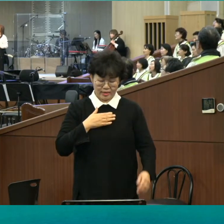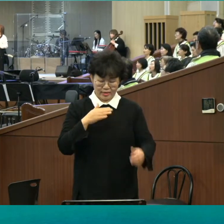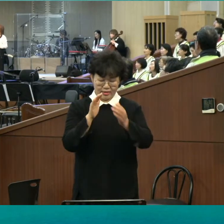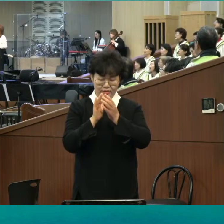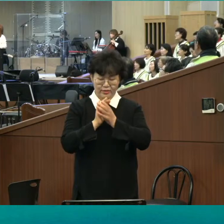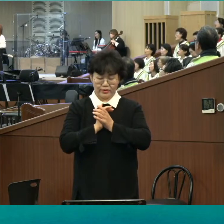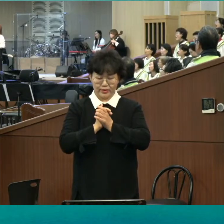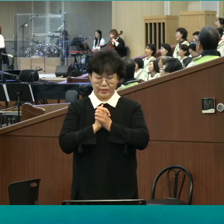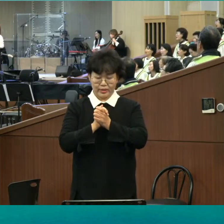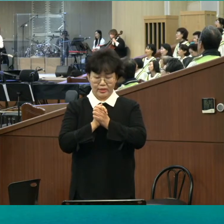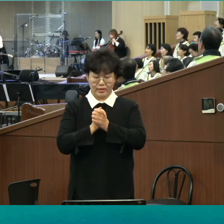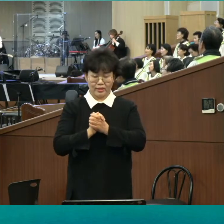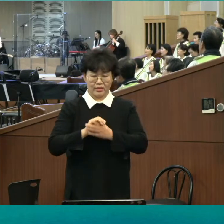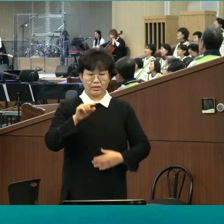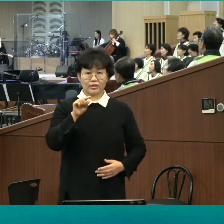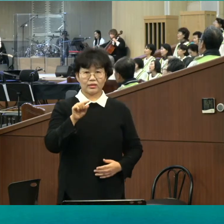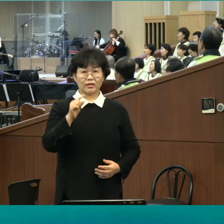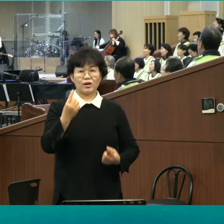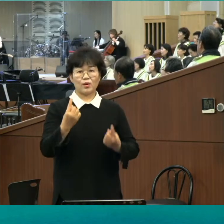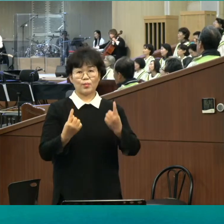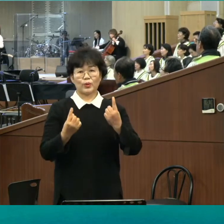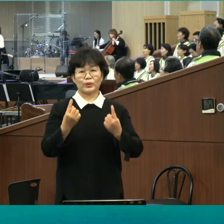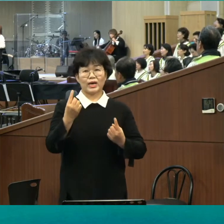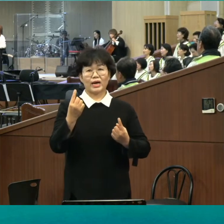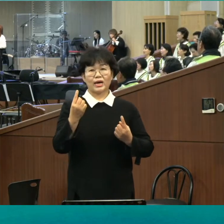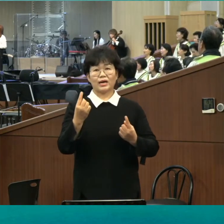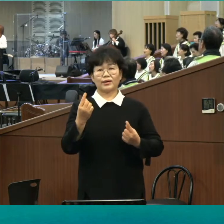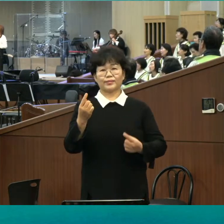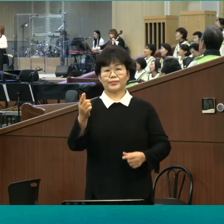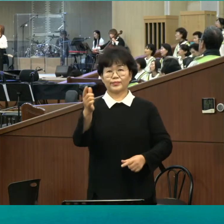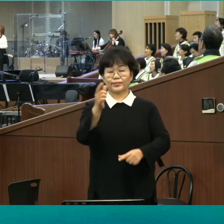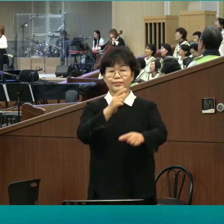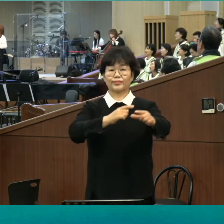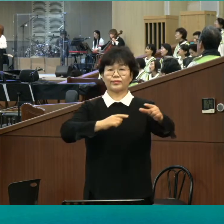나의 기도하는 것보다